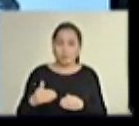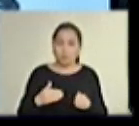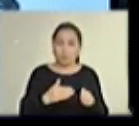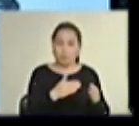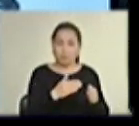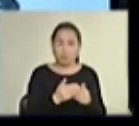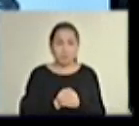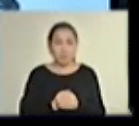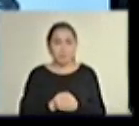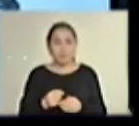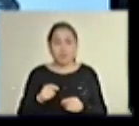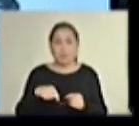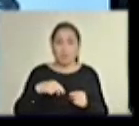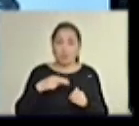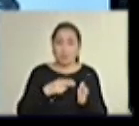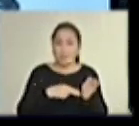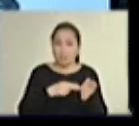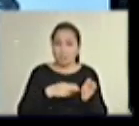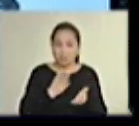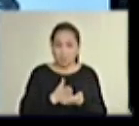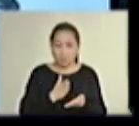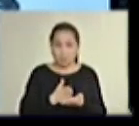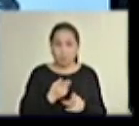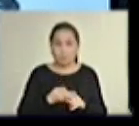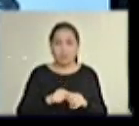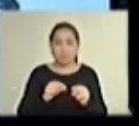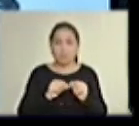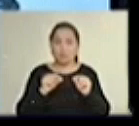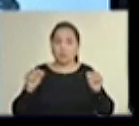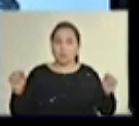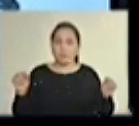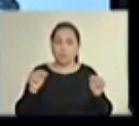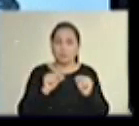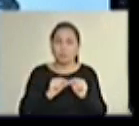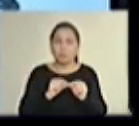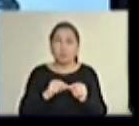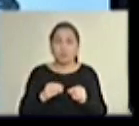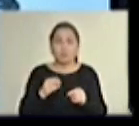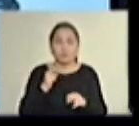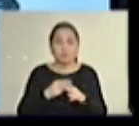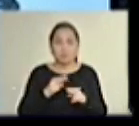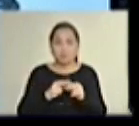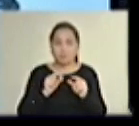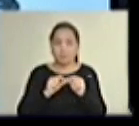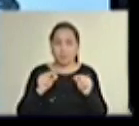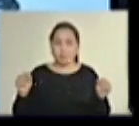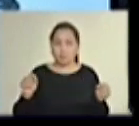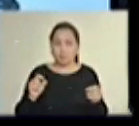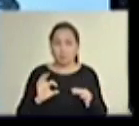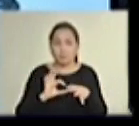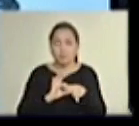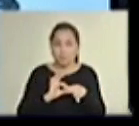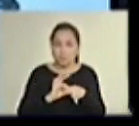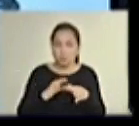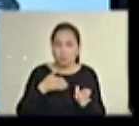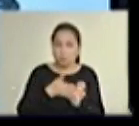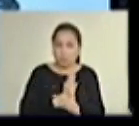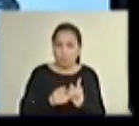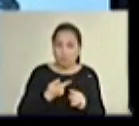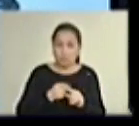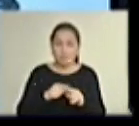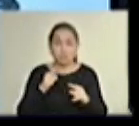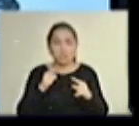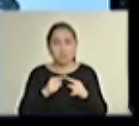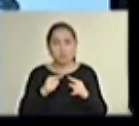iborat g'ildirak bo'lib, undan ip, sim arqon yoki zanjir o'tkaziladi. E'tibor bering,